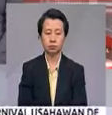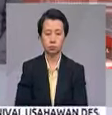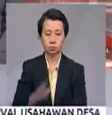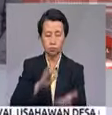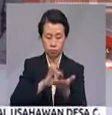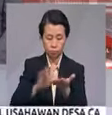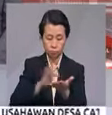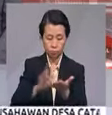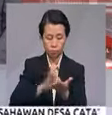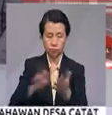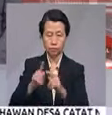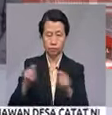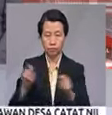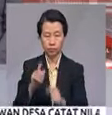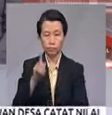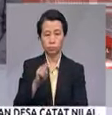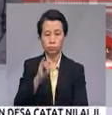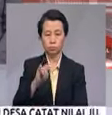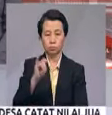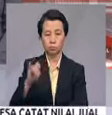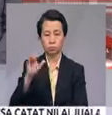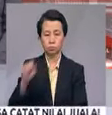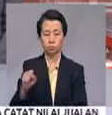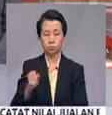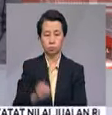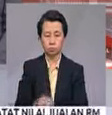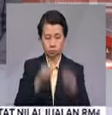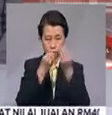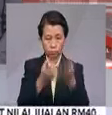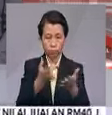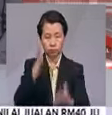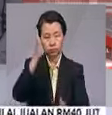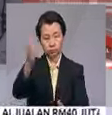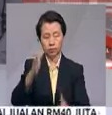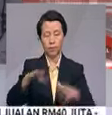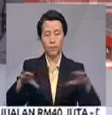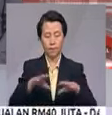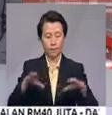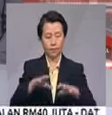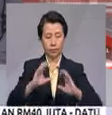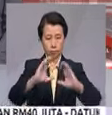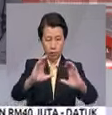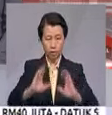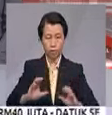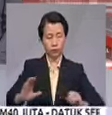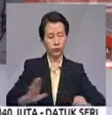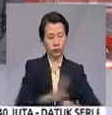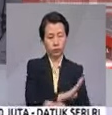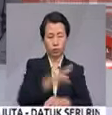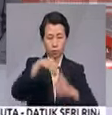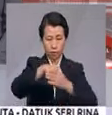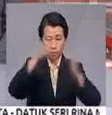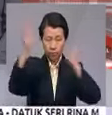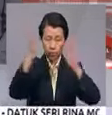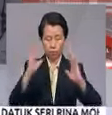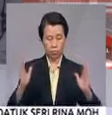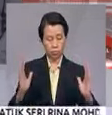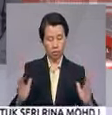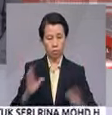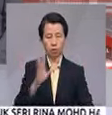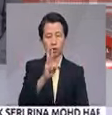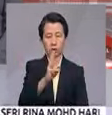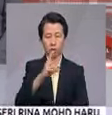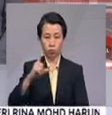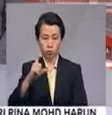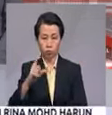Aplikasi tempatan pertama TIIS Mobile Messenger dijangka akan dilaksanakan secara menyeluruh di Malaysia dalam tempoh 6